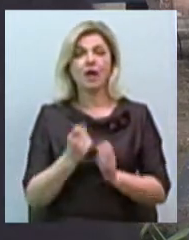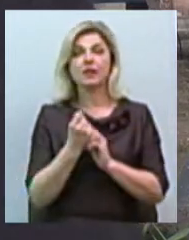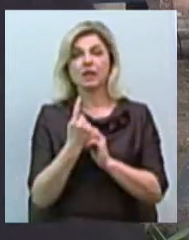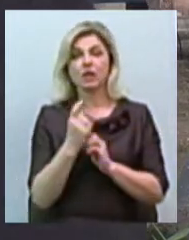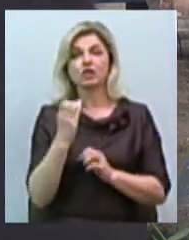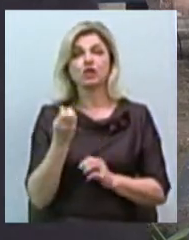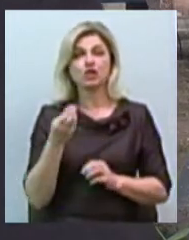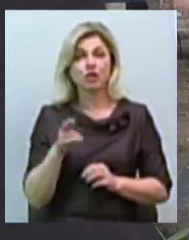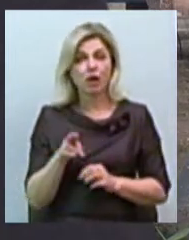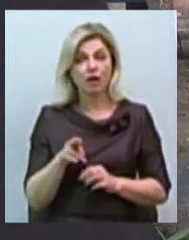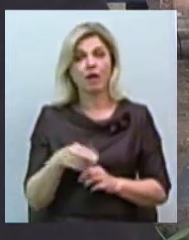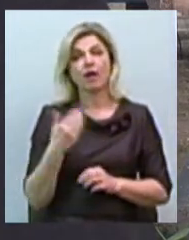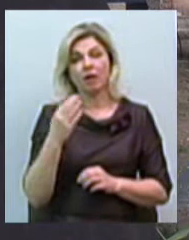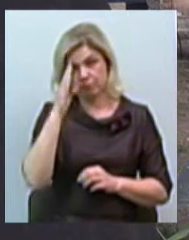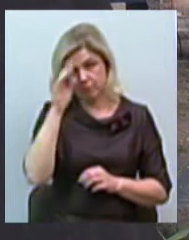11 січня